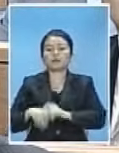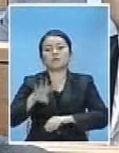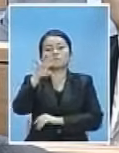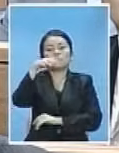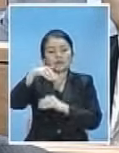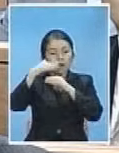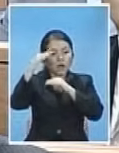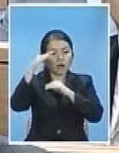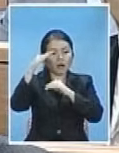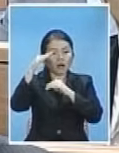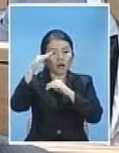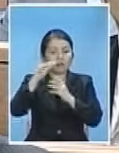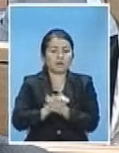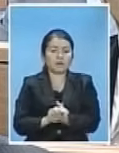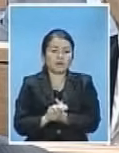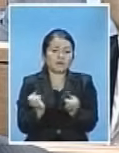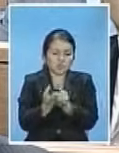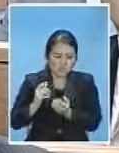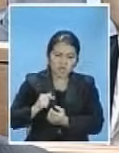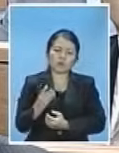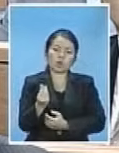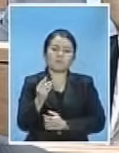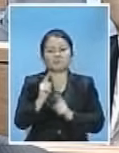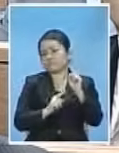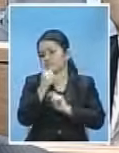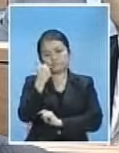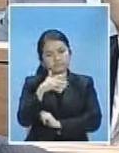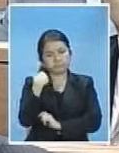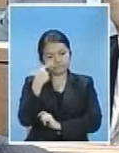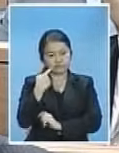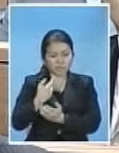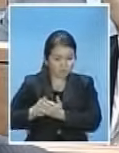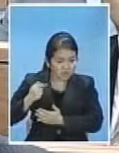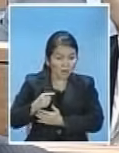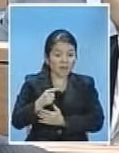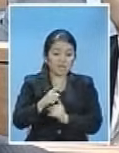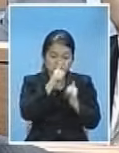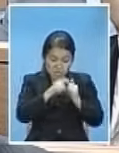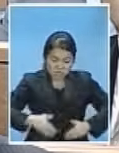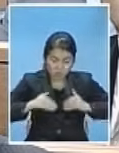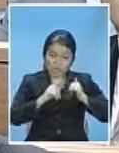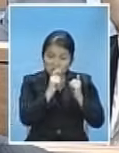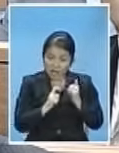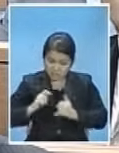ประเมินค่าได้ไหมครับประเมินค่าไม่ได้ใครชดเชยได้ไหมชดเชยไม่ได้เ